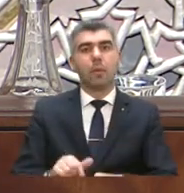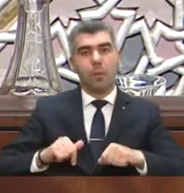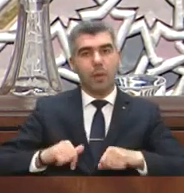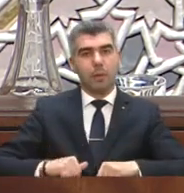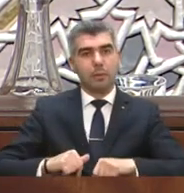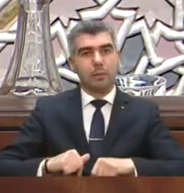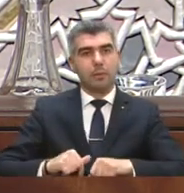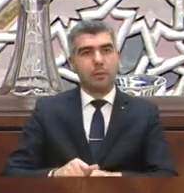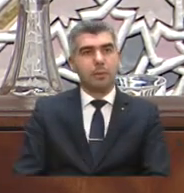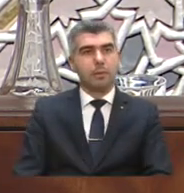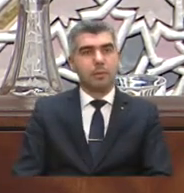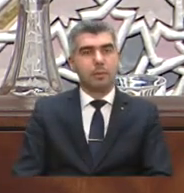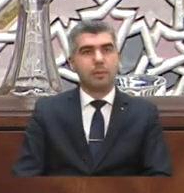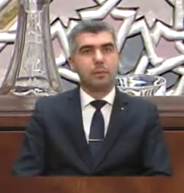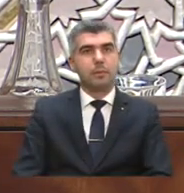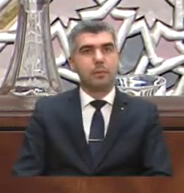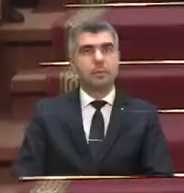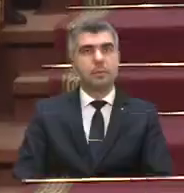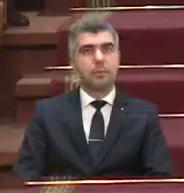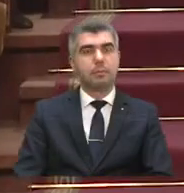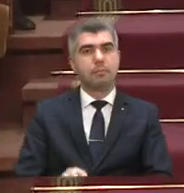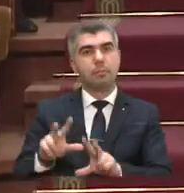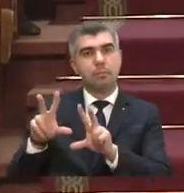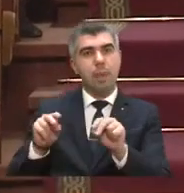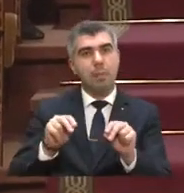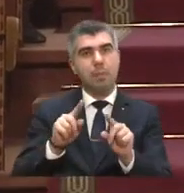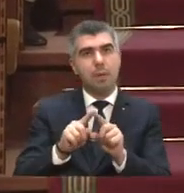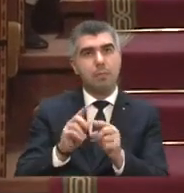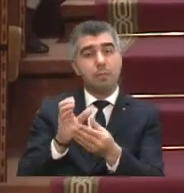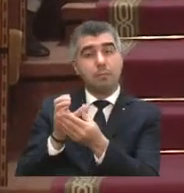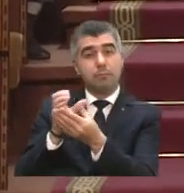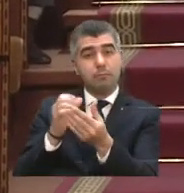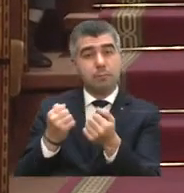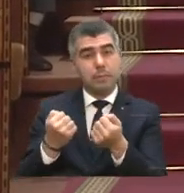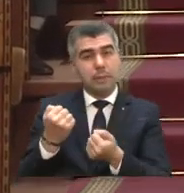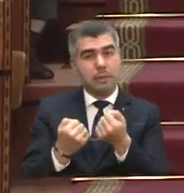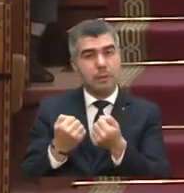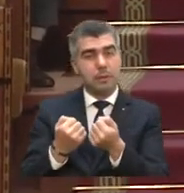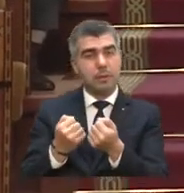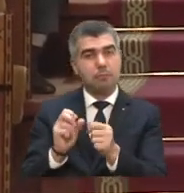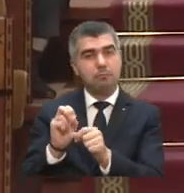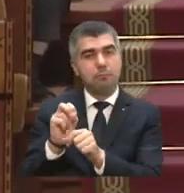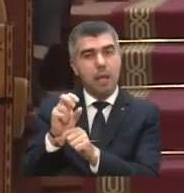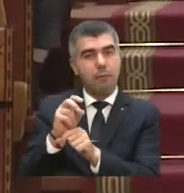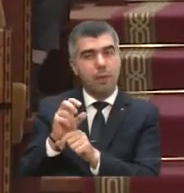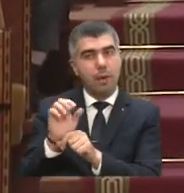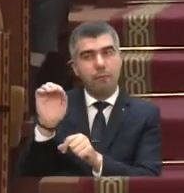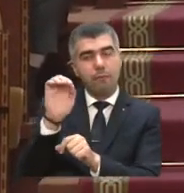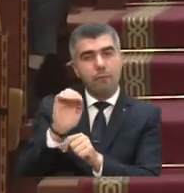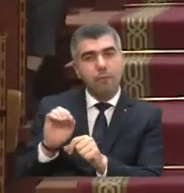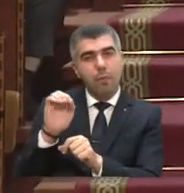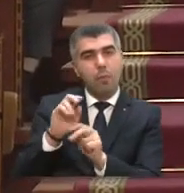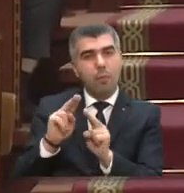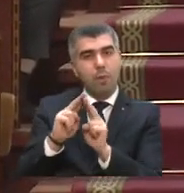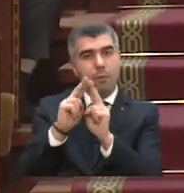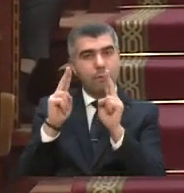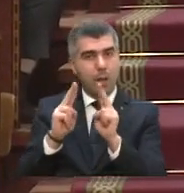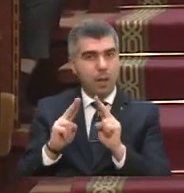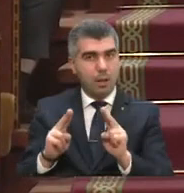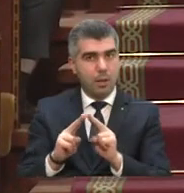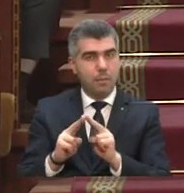المحترم. غير في نفس سياق النقل الدولي، المشاكل اللي هي كيتخبط فيها المهني النقل